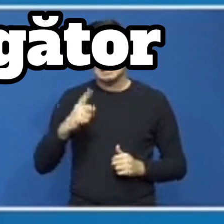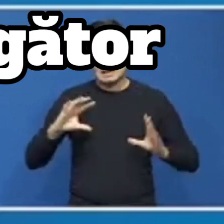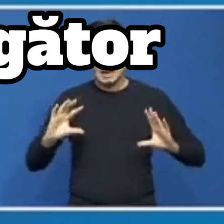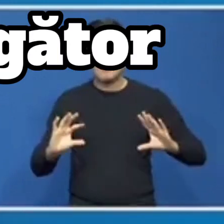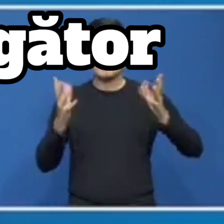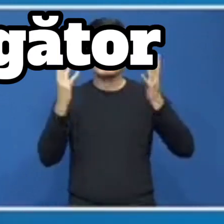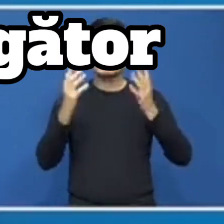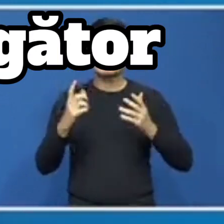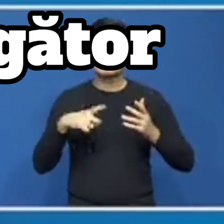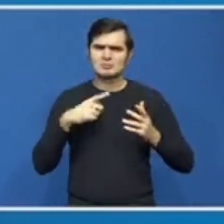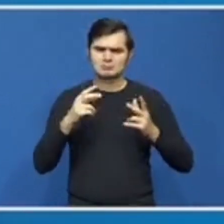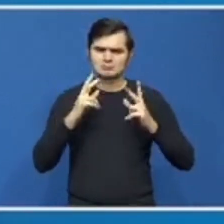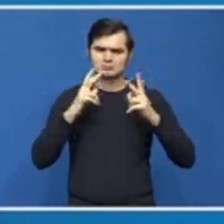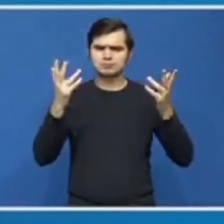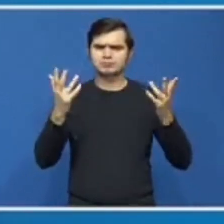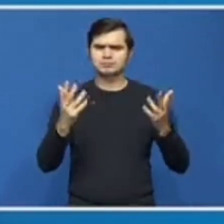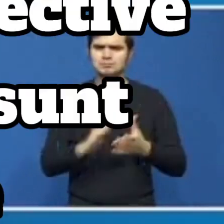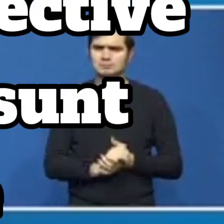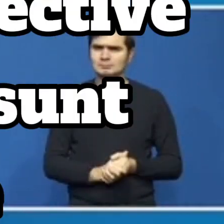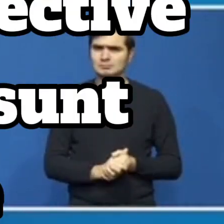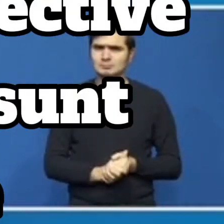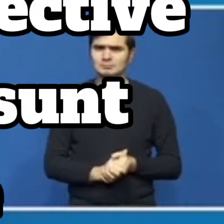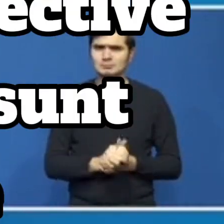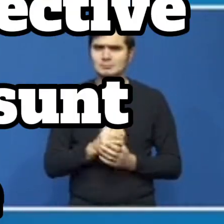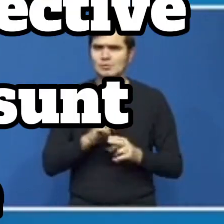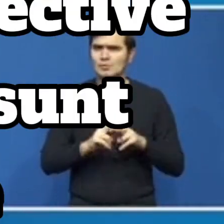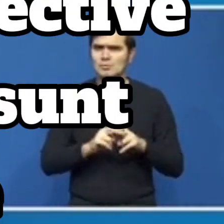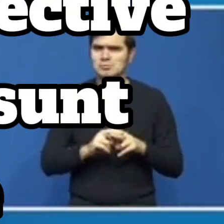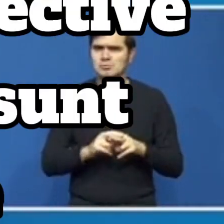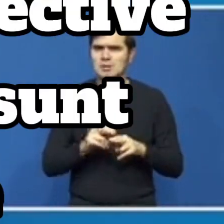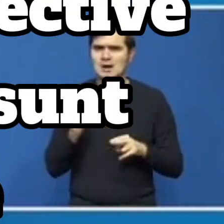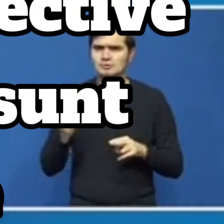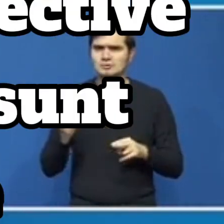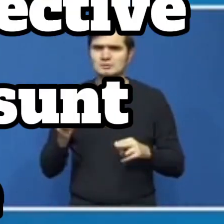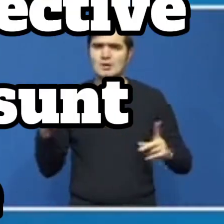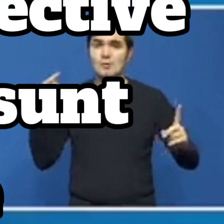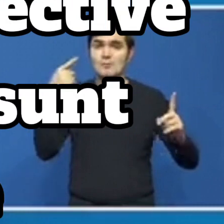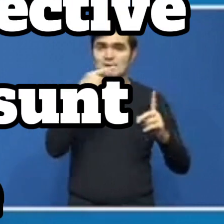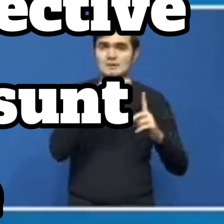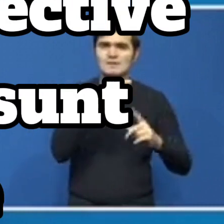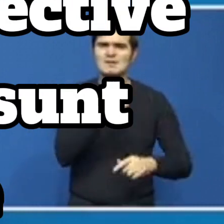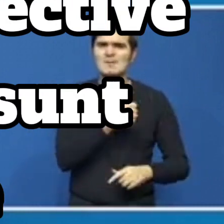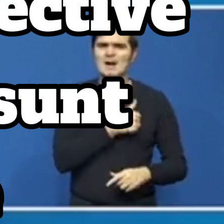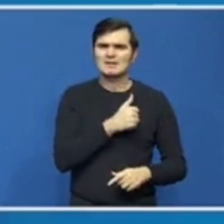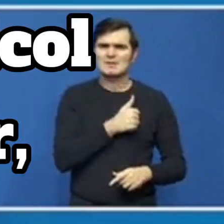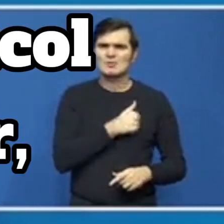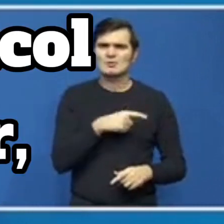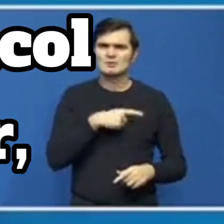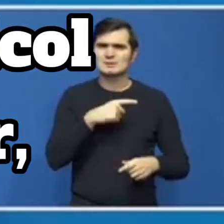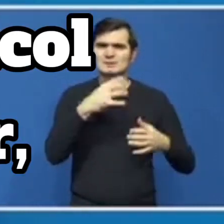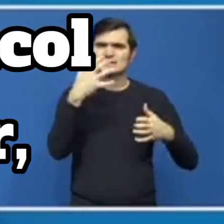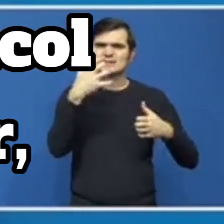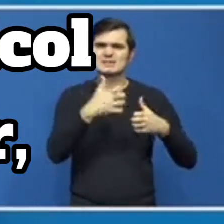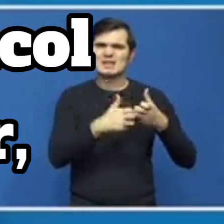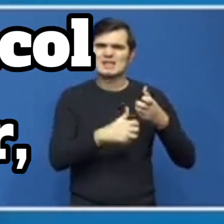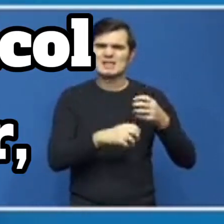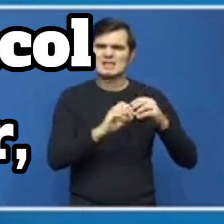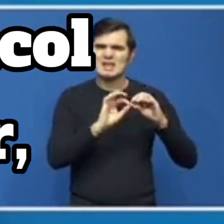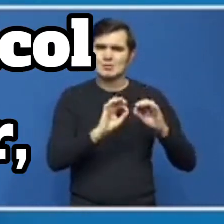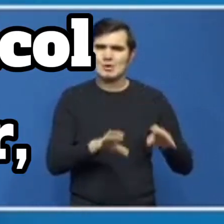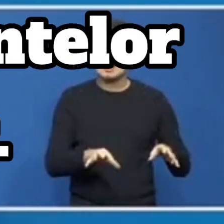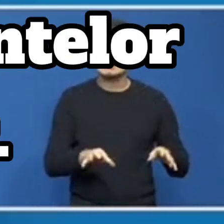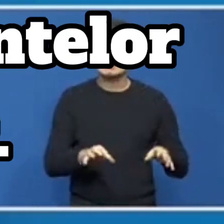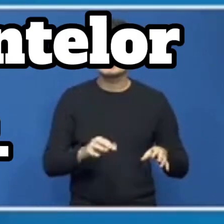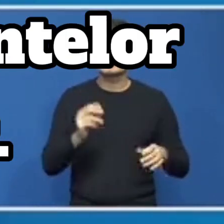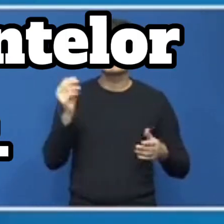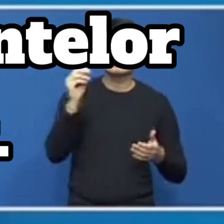revoltător și strigător la cer modul în care obiective de patrimoniu sunt deteriorate, punând în pericol existența